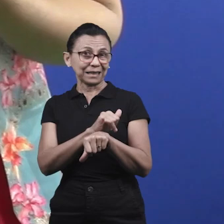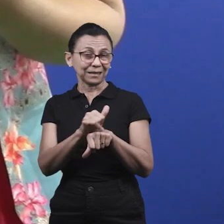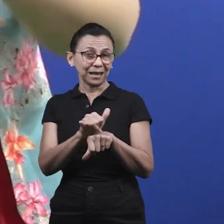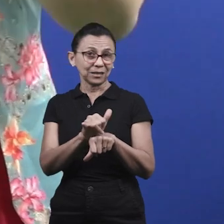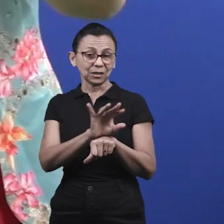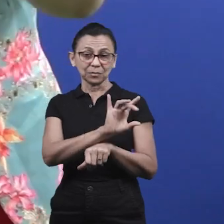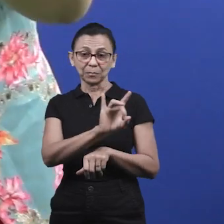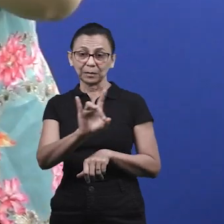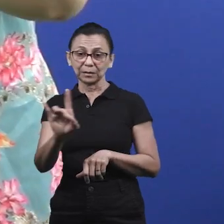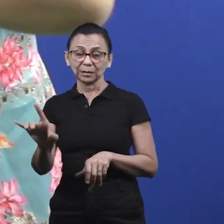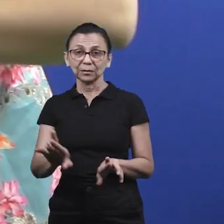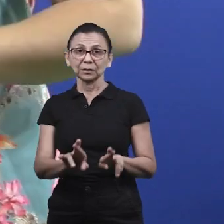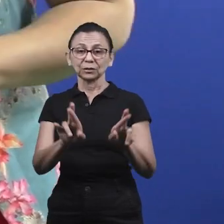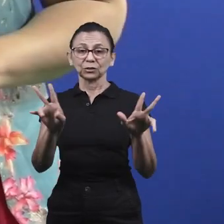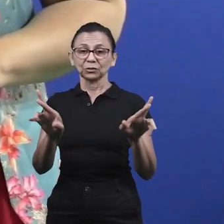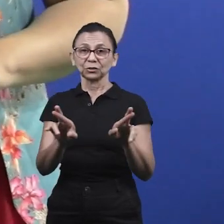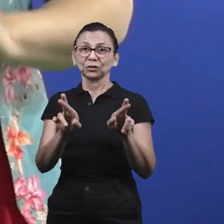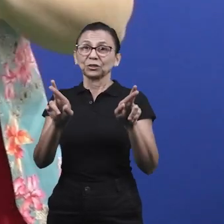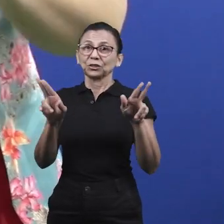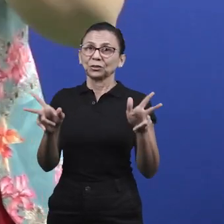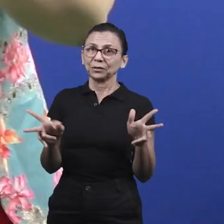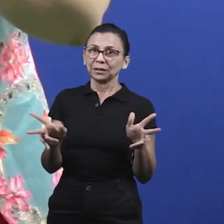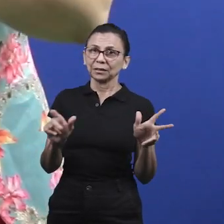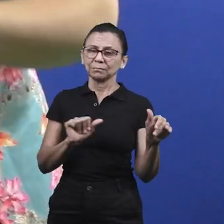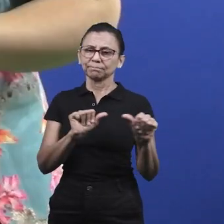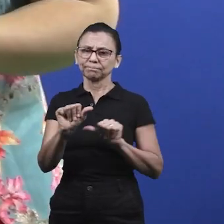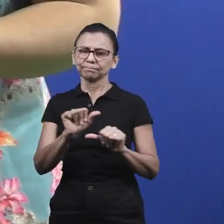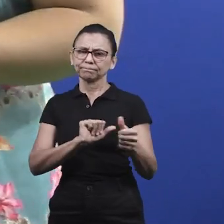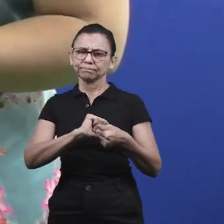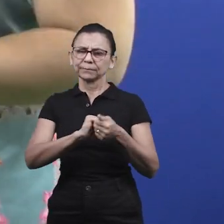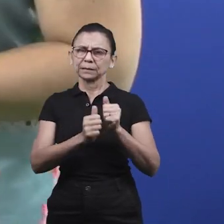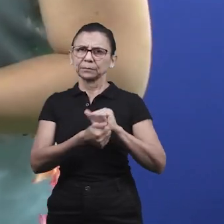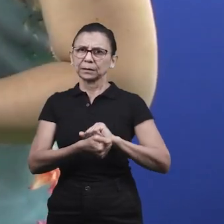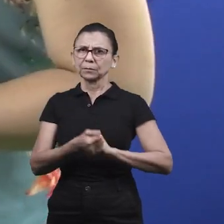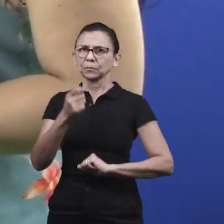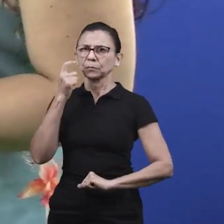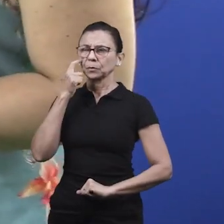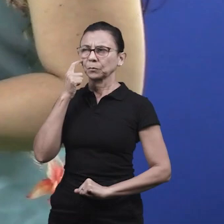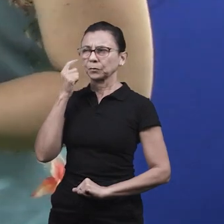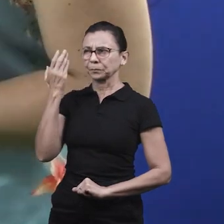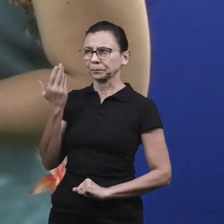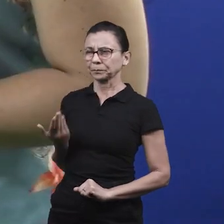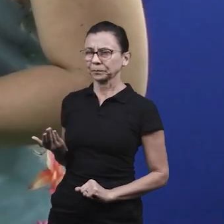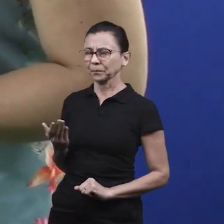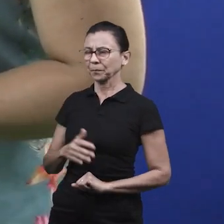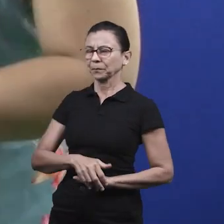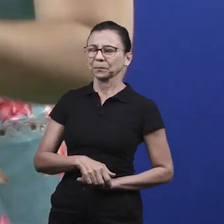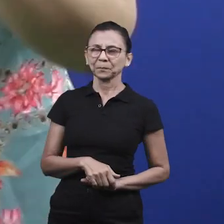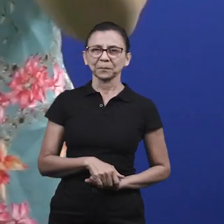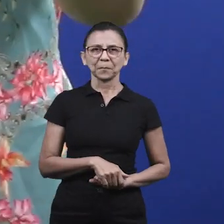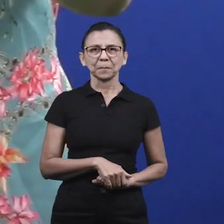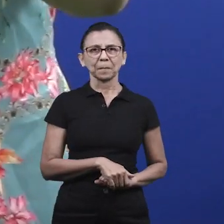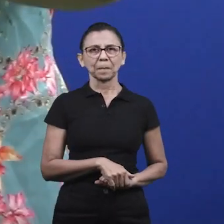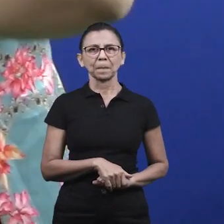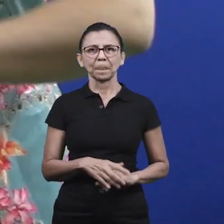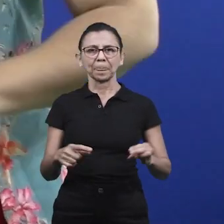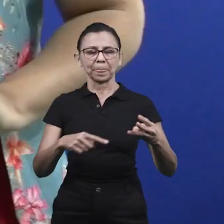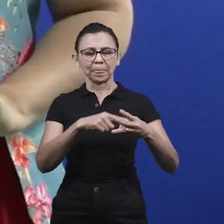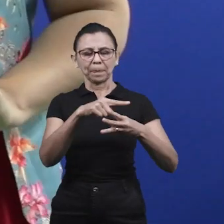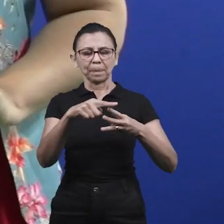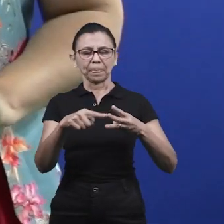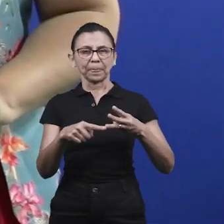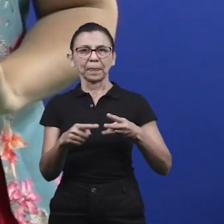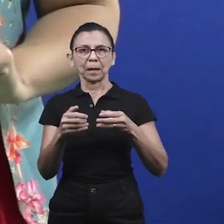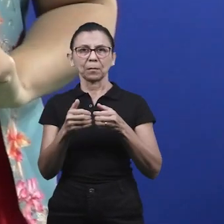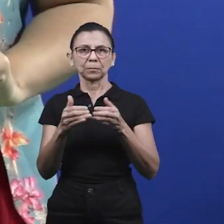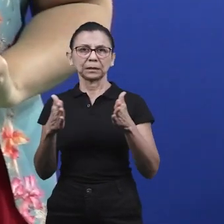manière d'apporter à chacun, cette manière, elle peut être différente. Donc, on va voir ici. Donc, on peut